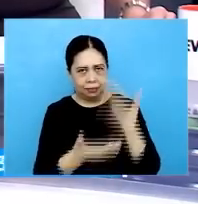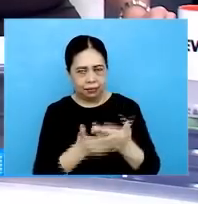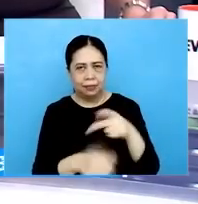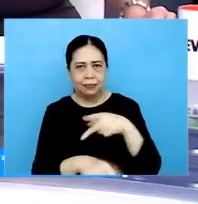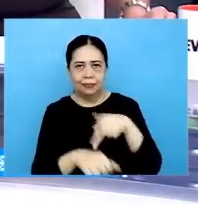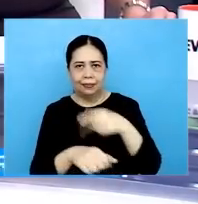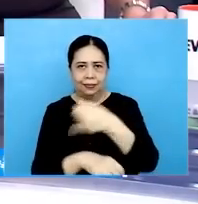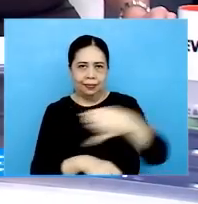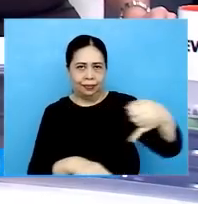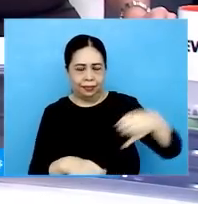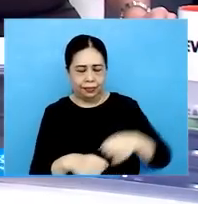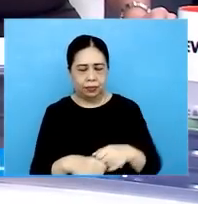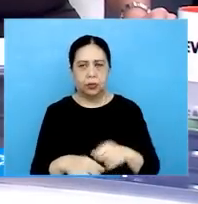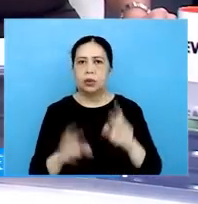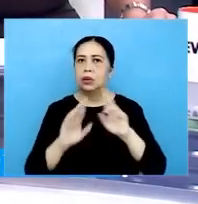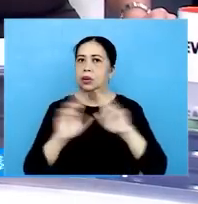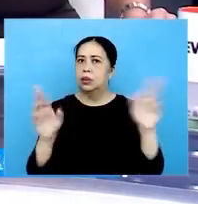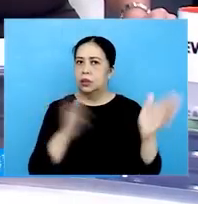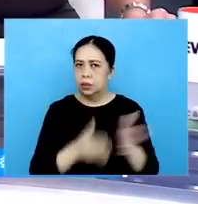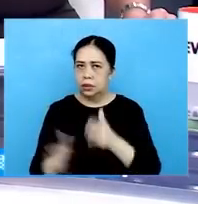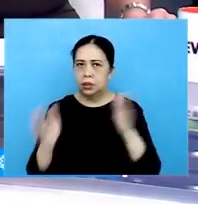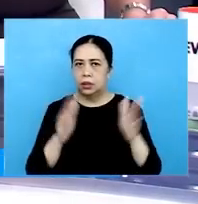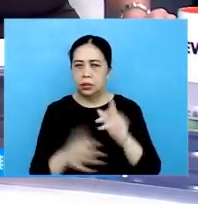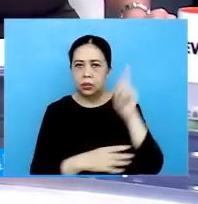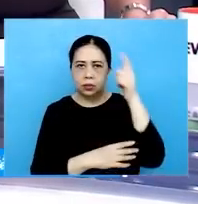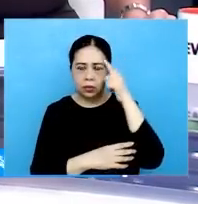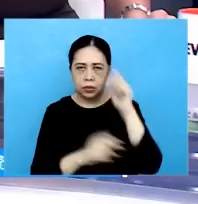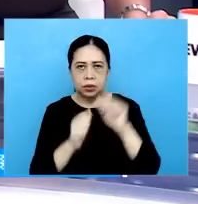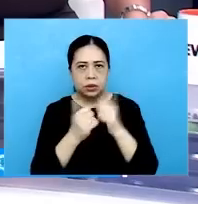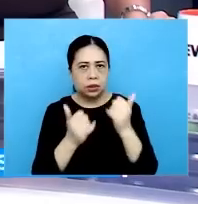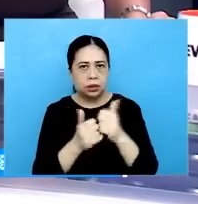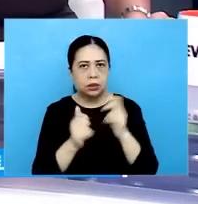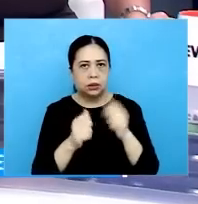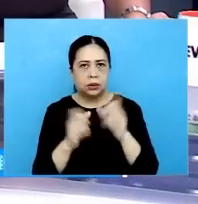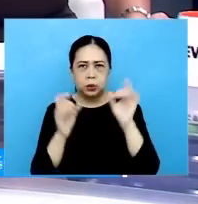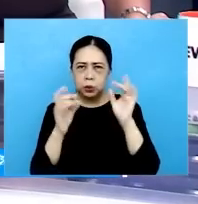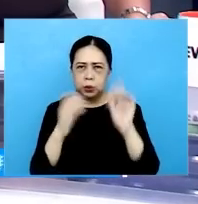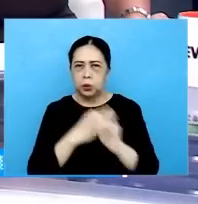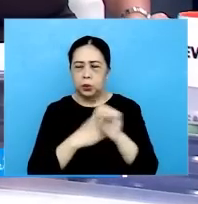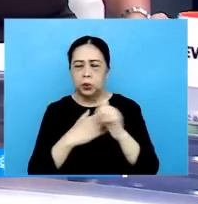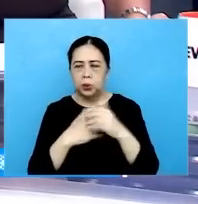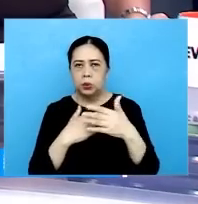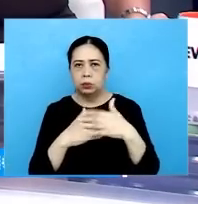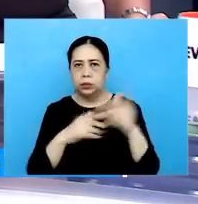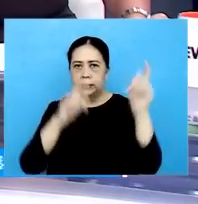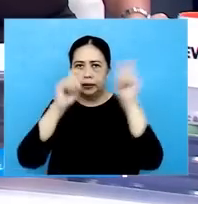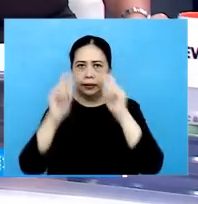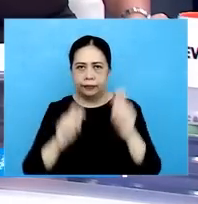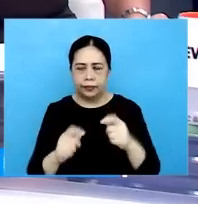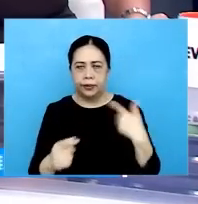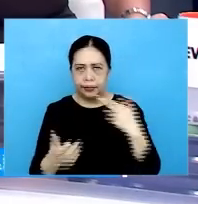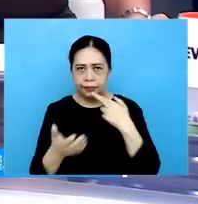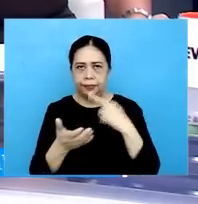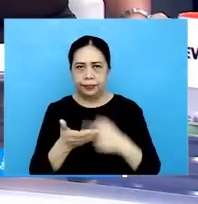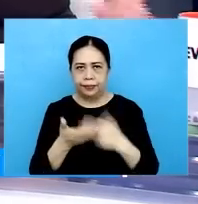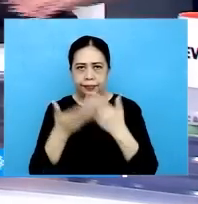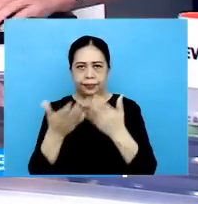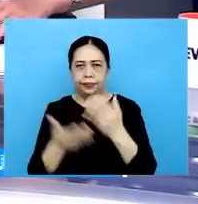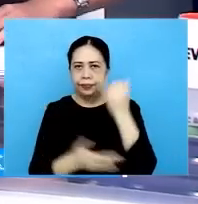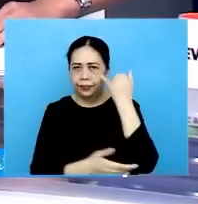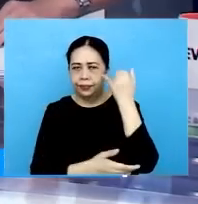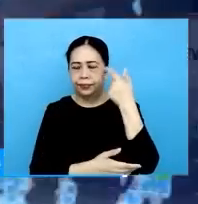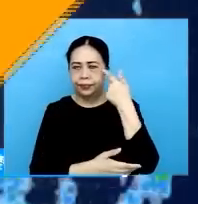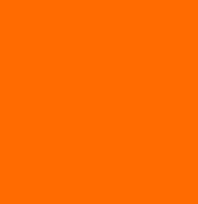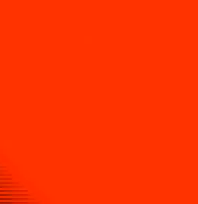mga paghahanda ng iba't ibang ahensya ng pamahalaan sa nagbabadyang hagupit ng bagyo. Nasa frontline ng balitang yan, si Gerard De La